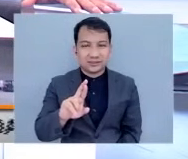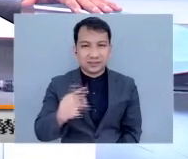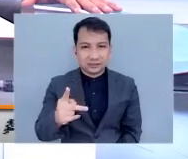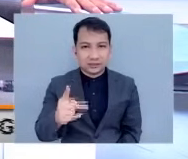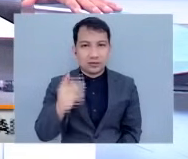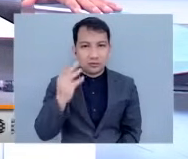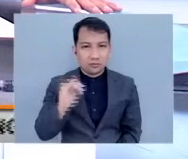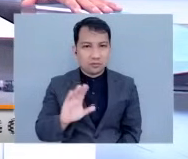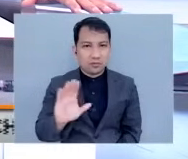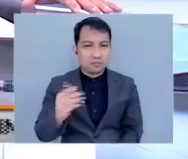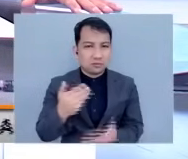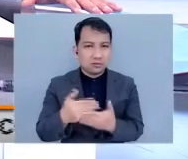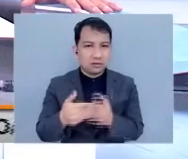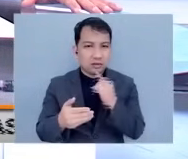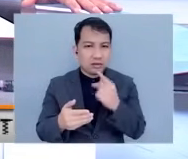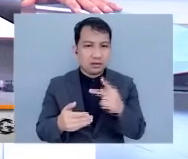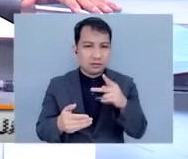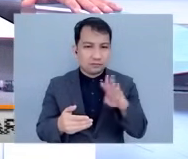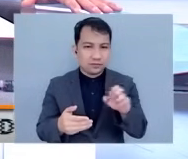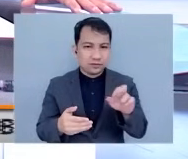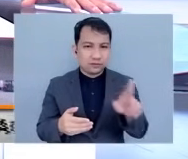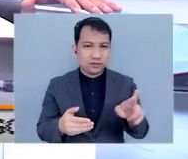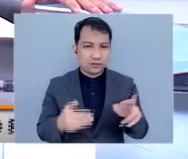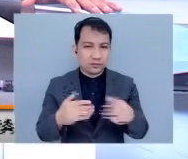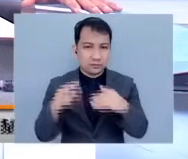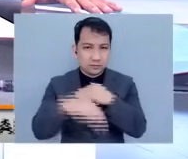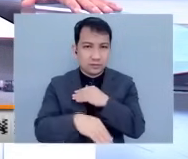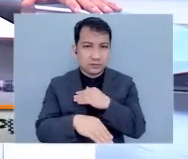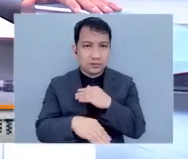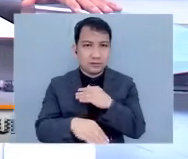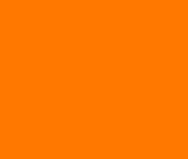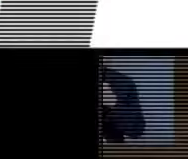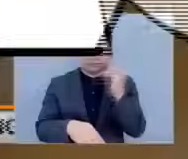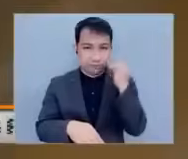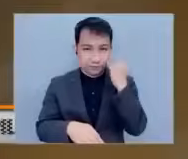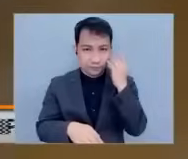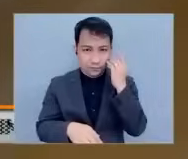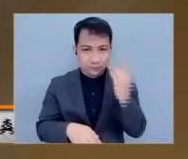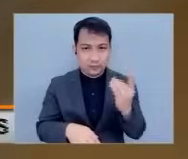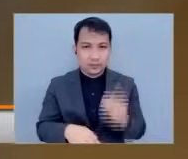dyan ang BFAR. Nasa frontline ng balitang yan si Jenny Dongon.